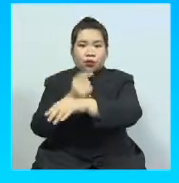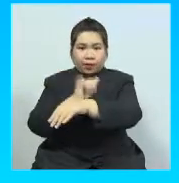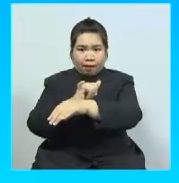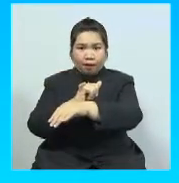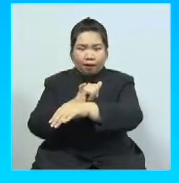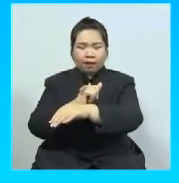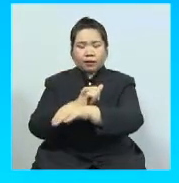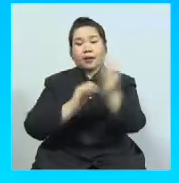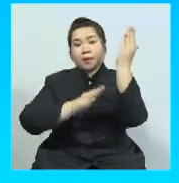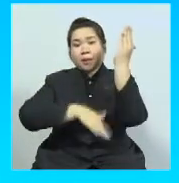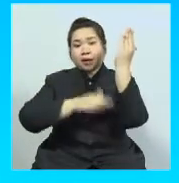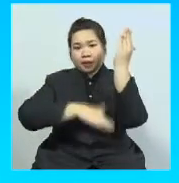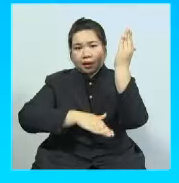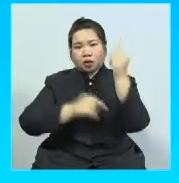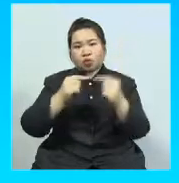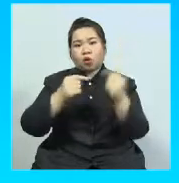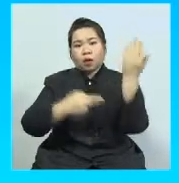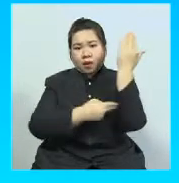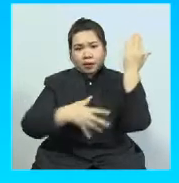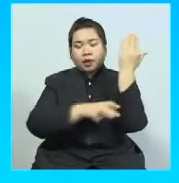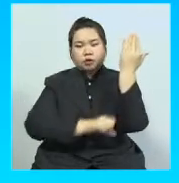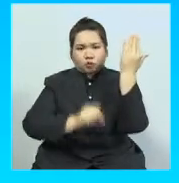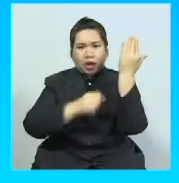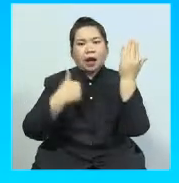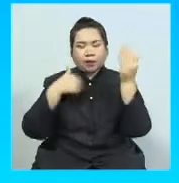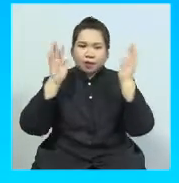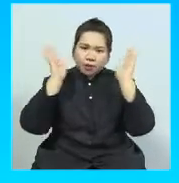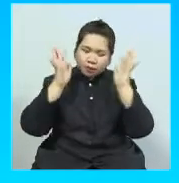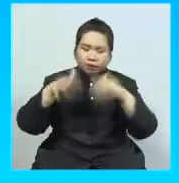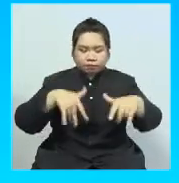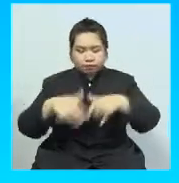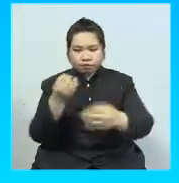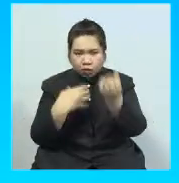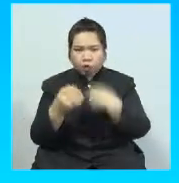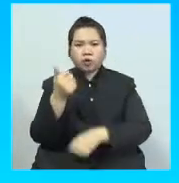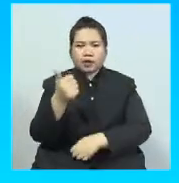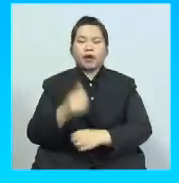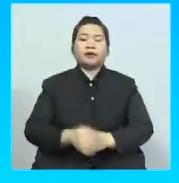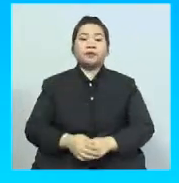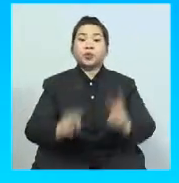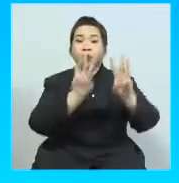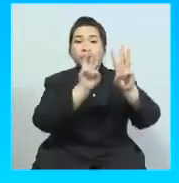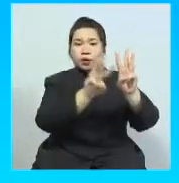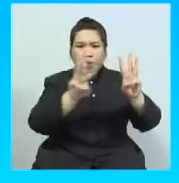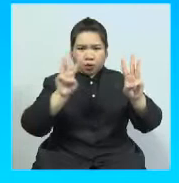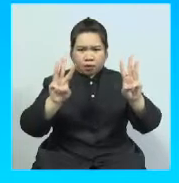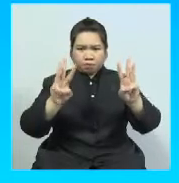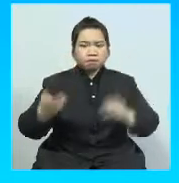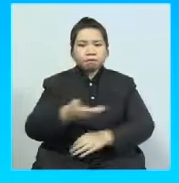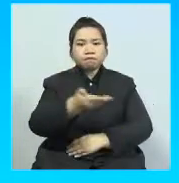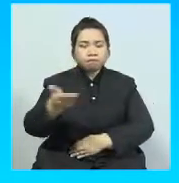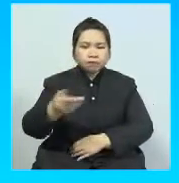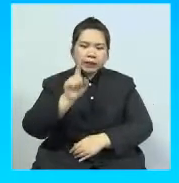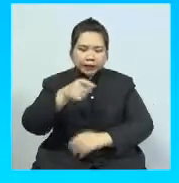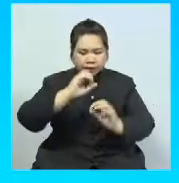ศรีอยุธยาส่วนภาคใต้ก็คือที่อำเภอหาดใหญ่จังหวัดสงขลานะคะนอกจากนี้ก็ยังเปิดเว็บไซต์ค่ะเพื่อให้ประชาชนทั่วไปเนี่ยส